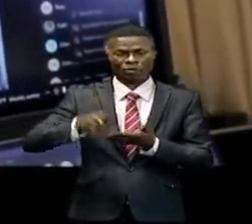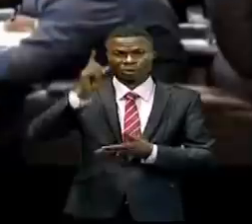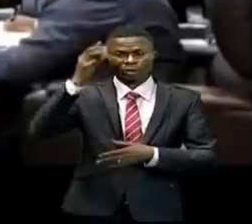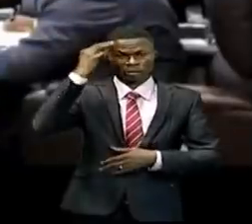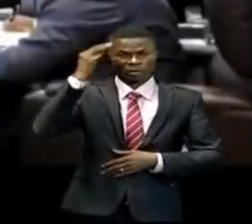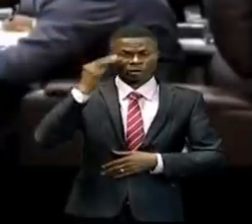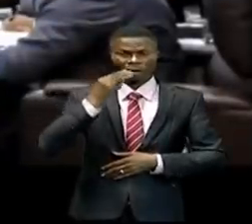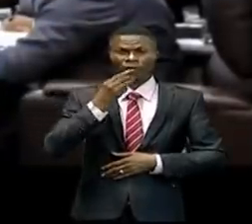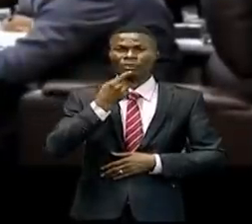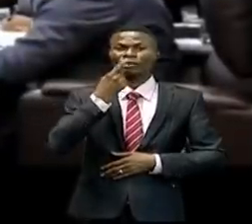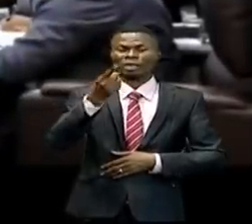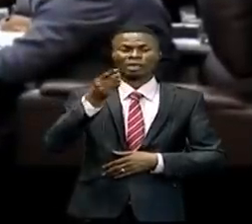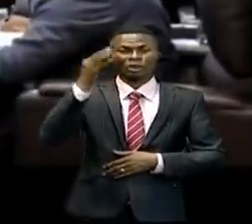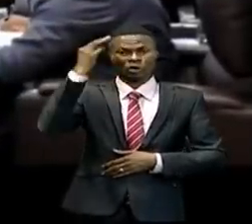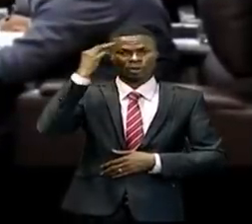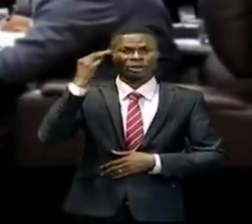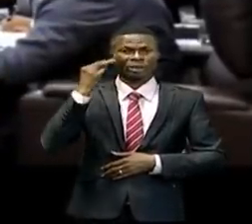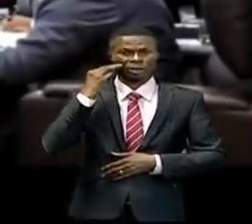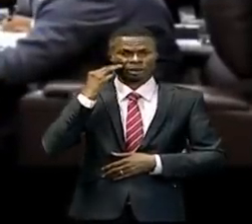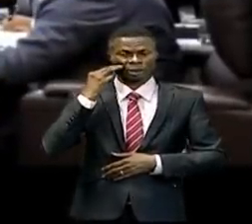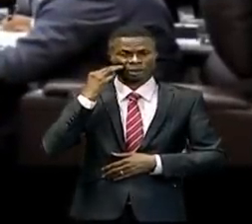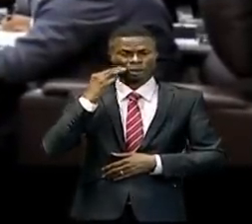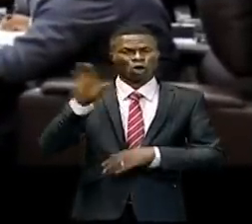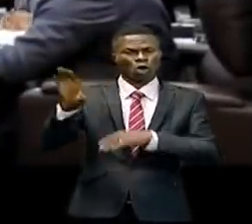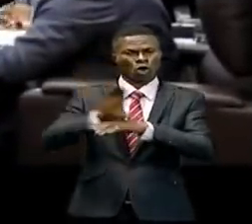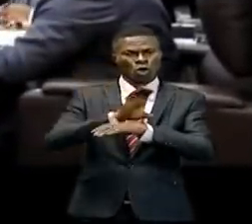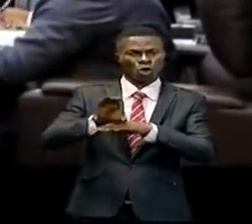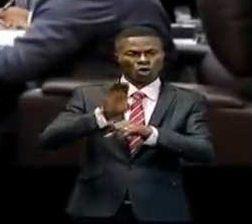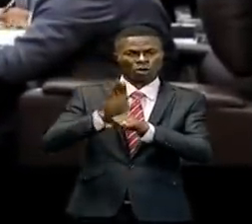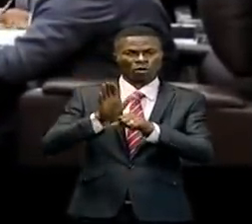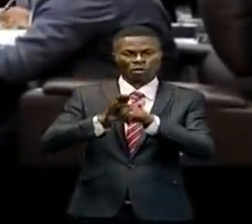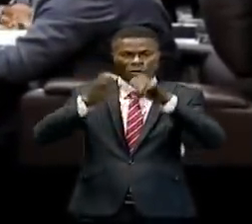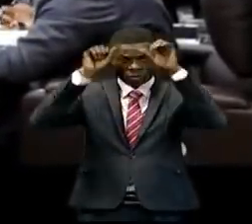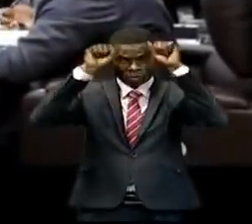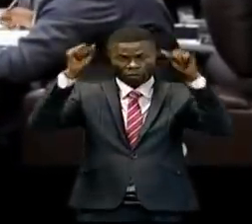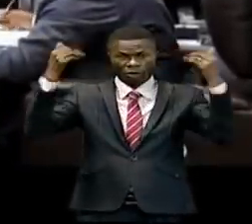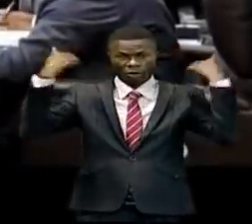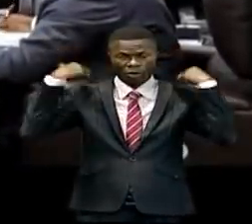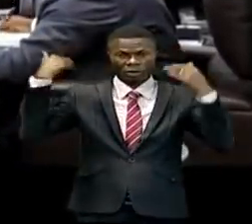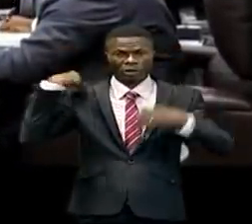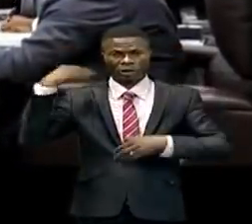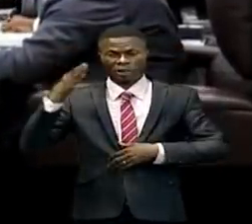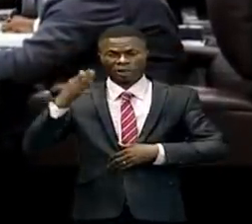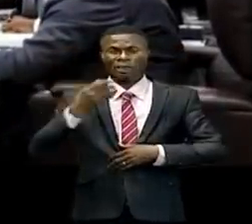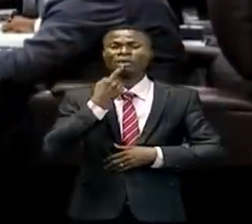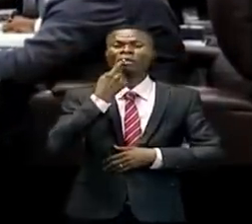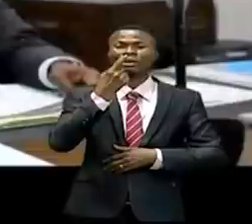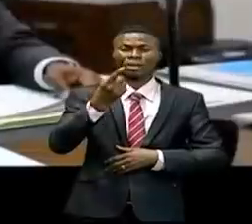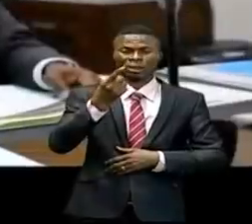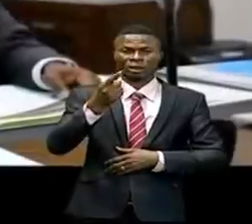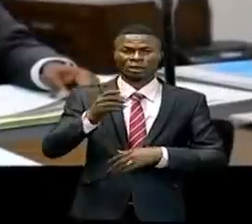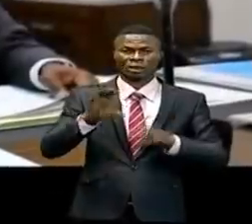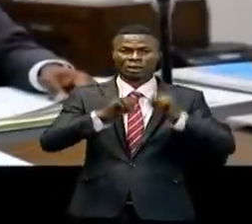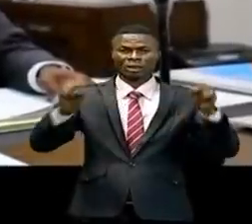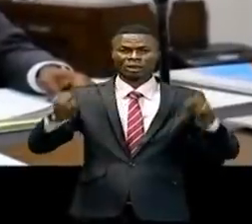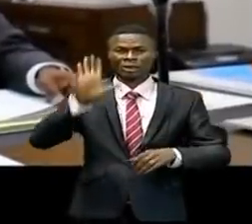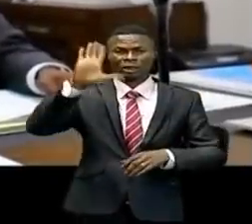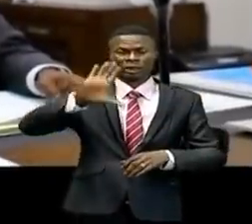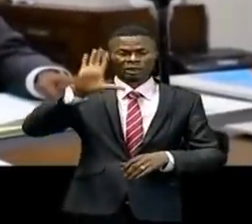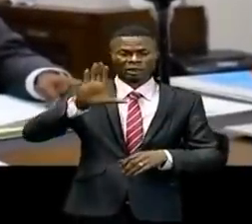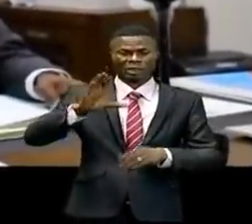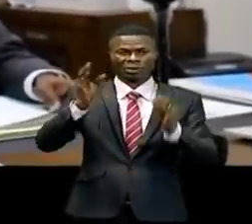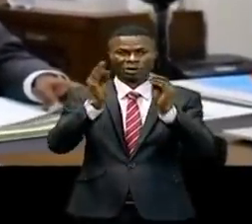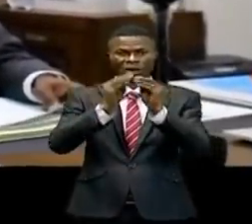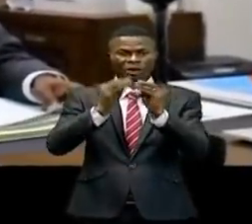a fait part au Conseil de la préoccupation du président de la République, chef de l'État, exprimée au cours de la 55e réunion du Conseil